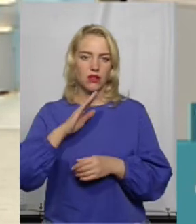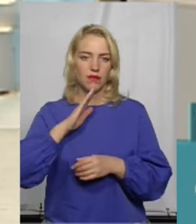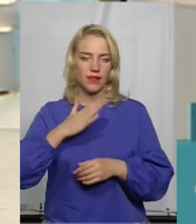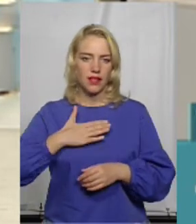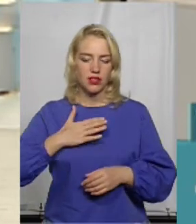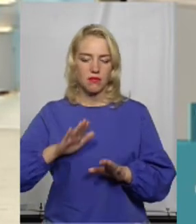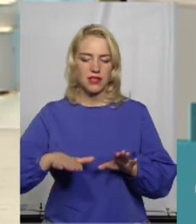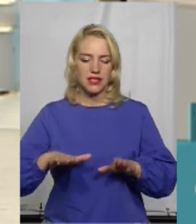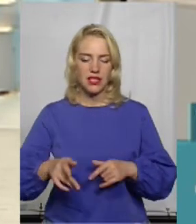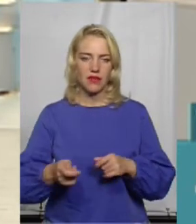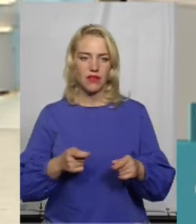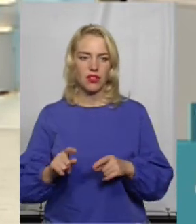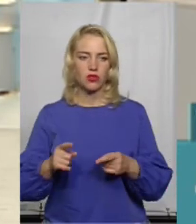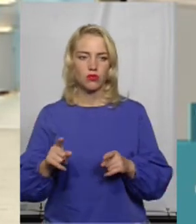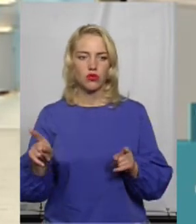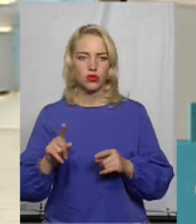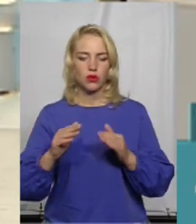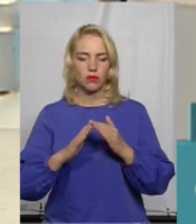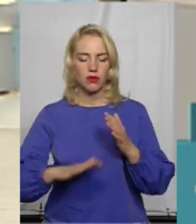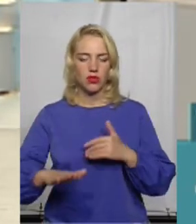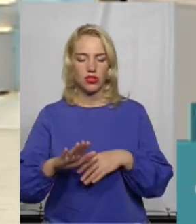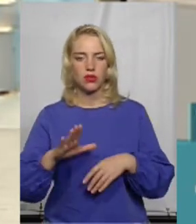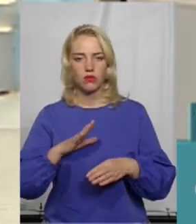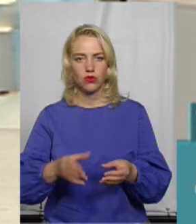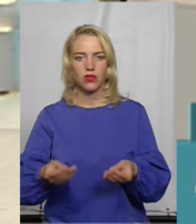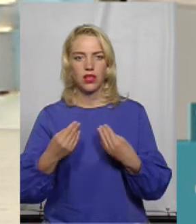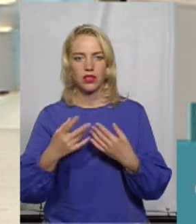нашій місцевій владі, тому що приміщення було надано